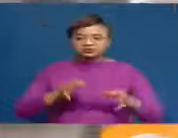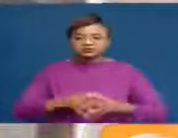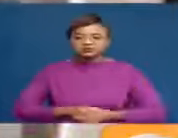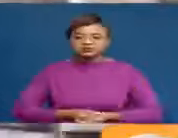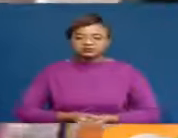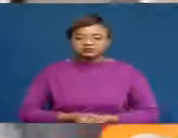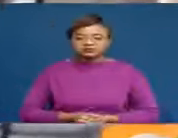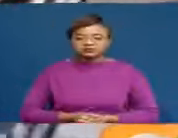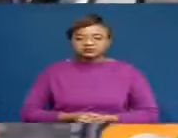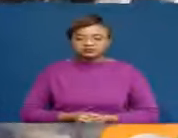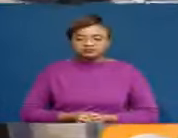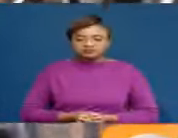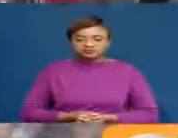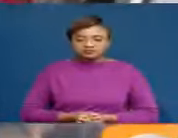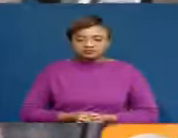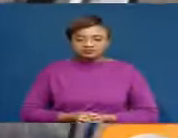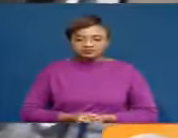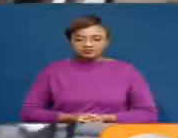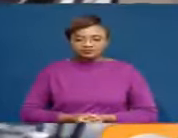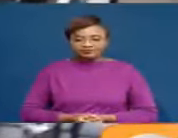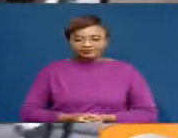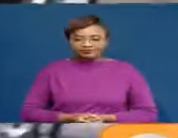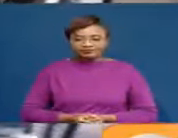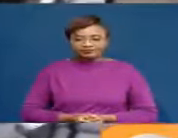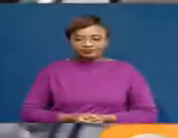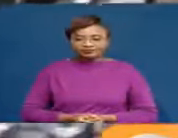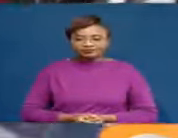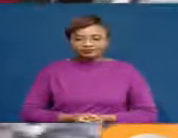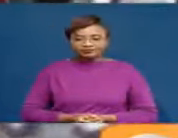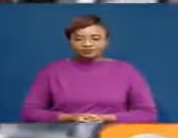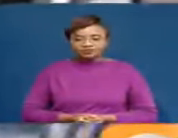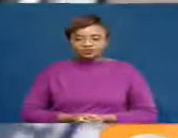Gatete Njoroge, Runinga ya Citizen.